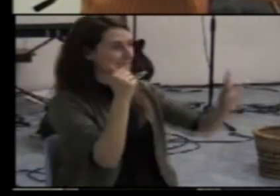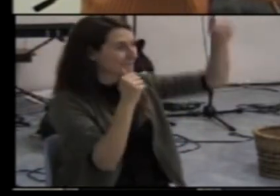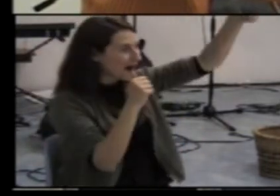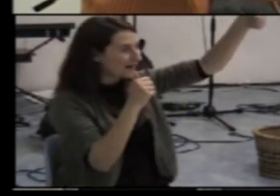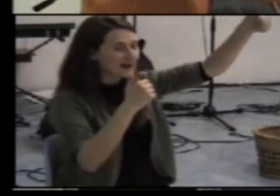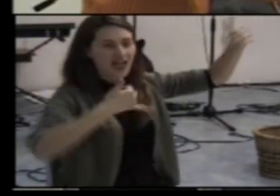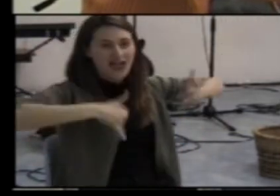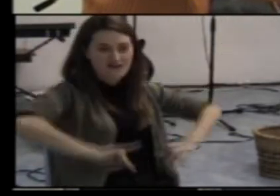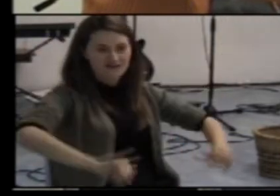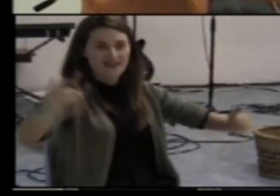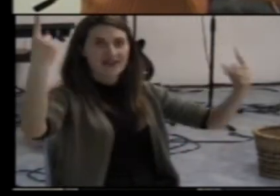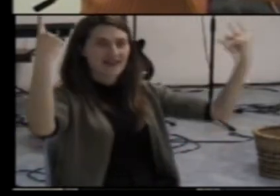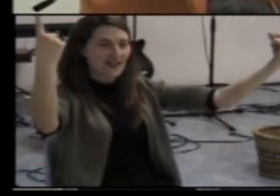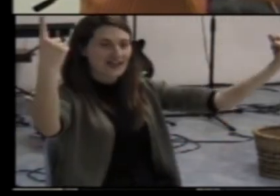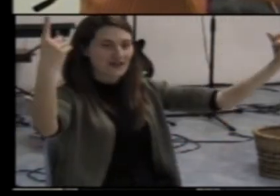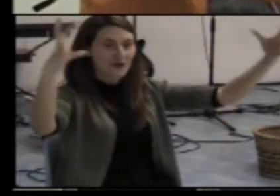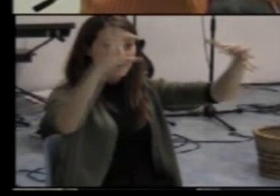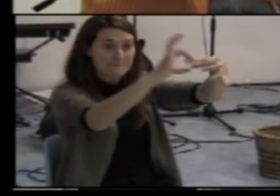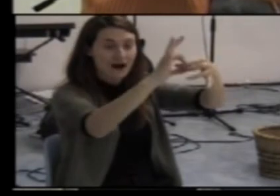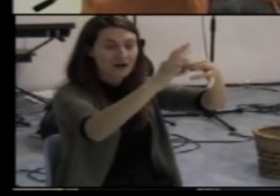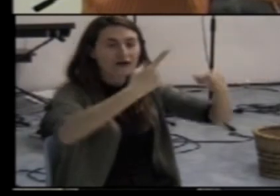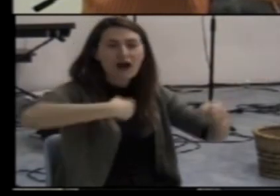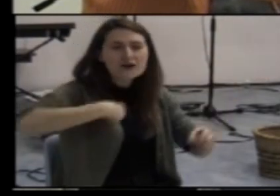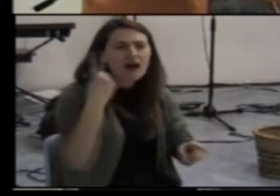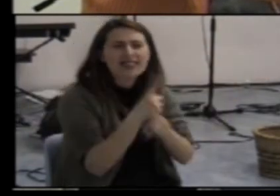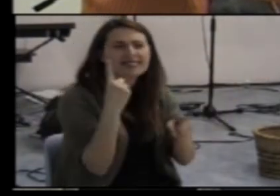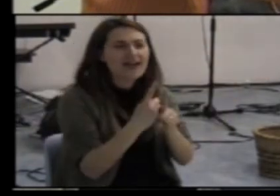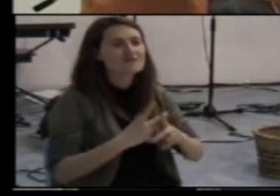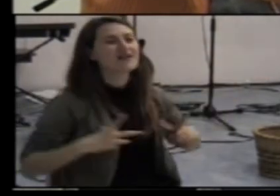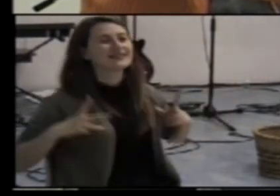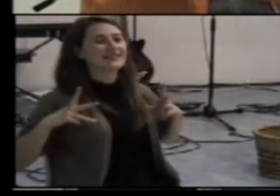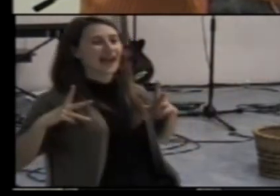ha invaso la mia anima, io non l'avevo mai provato.